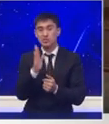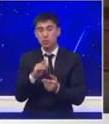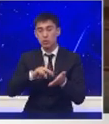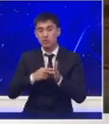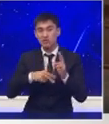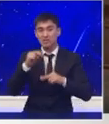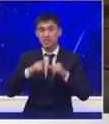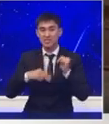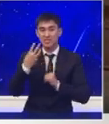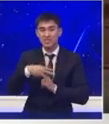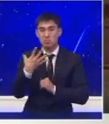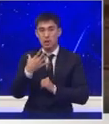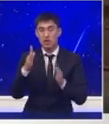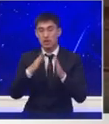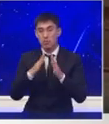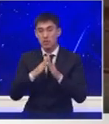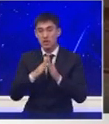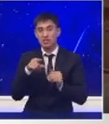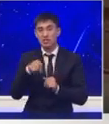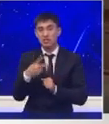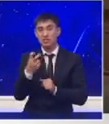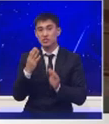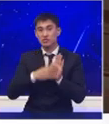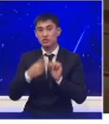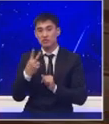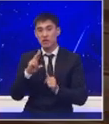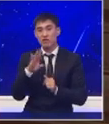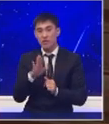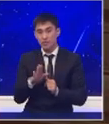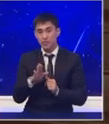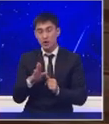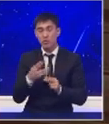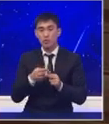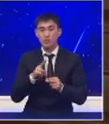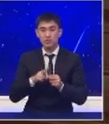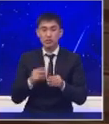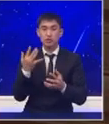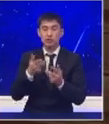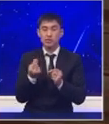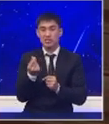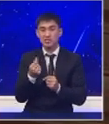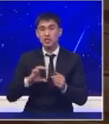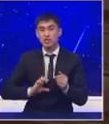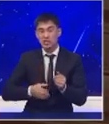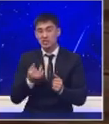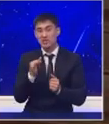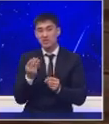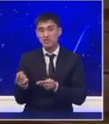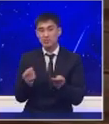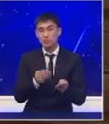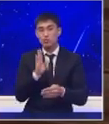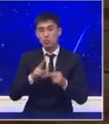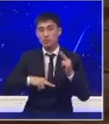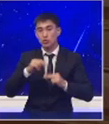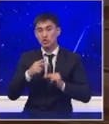запланировано строительство 35 жилых домов на 1292 квартиры. Кроме того, за счет средств частных инвесторов будет